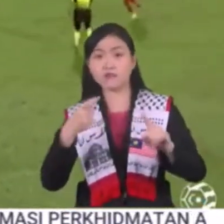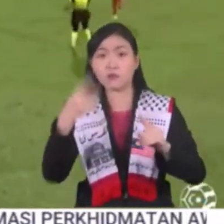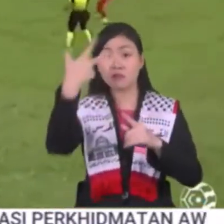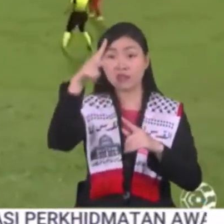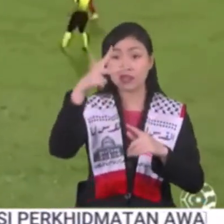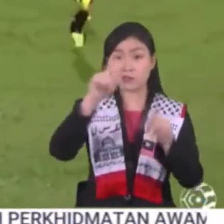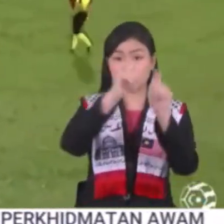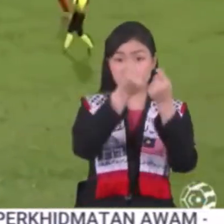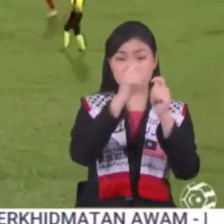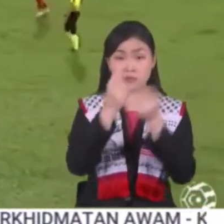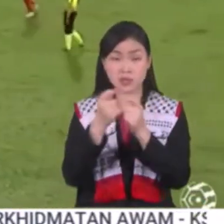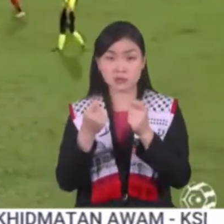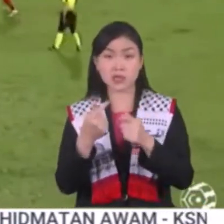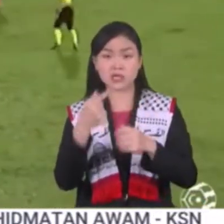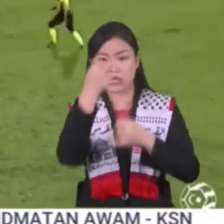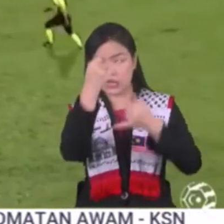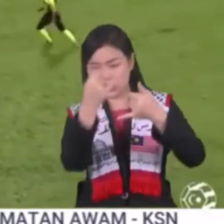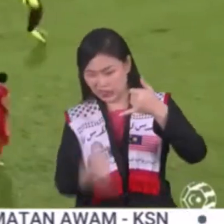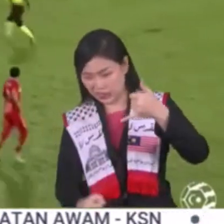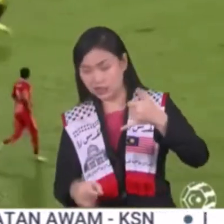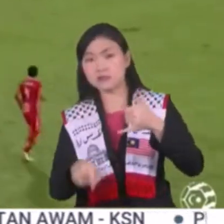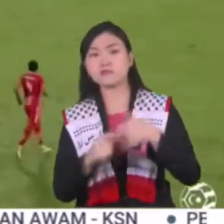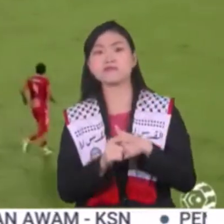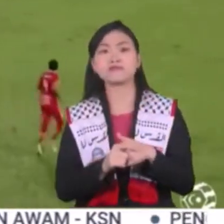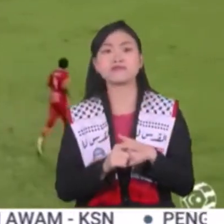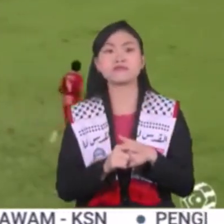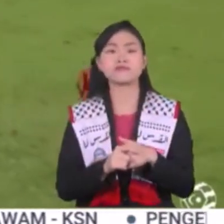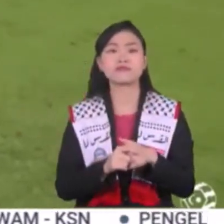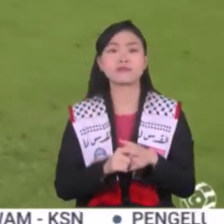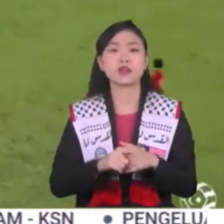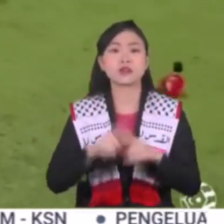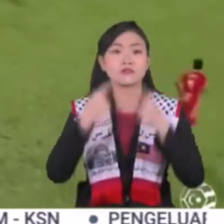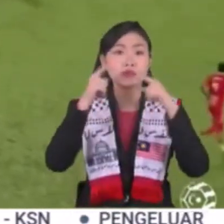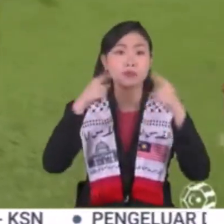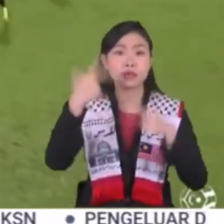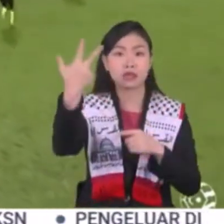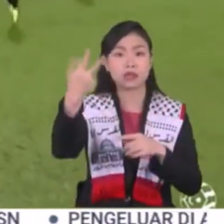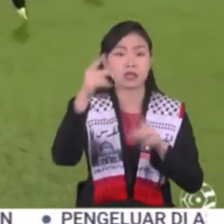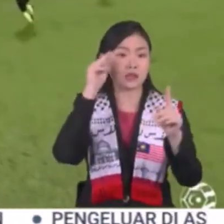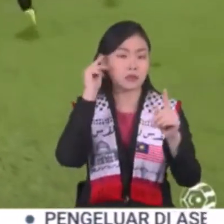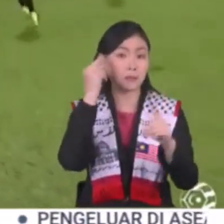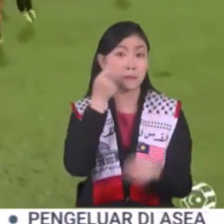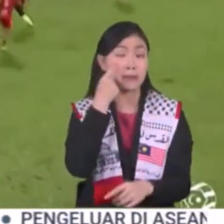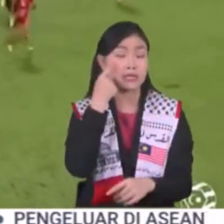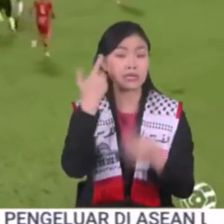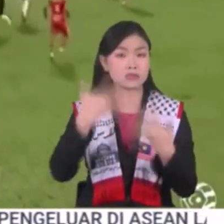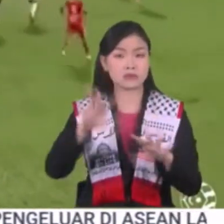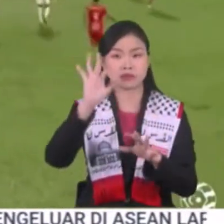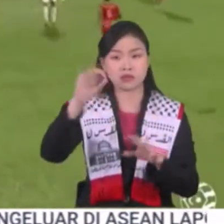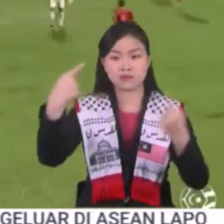pasukan dalam saingan Liga Super musim ini dengan meraih 3 mata selepas 9 perlawanan.